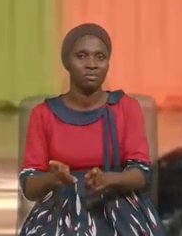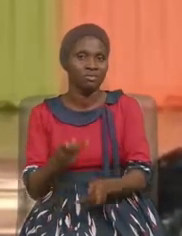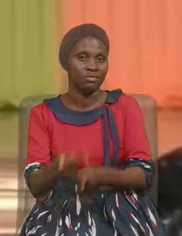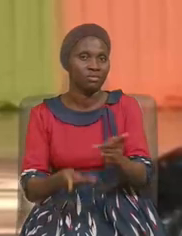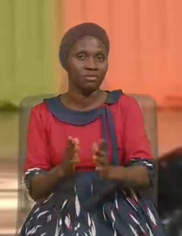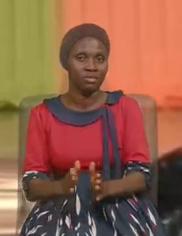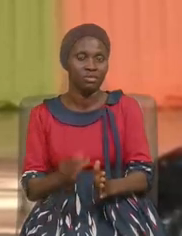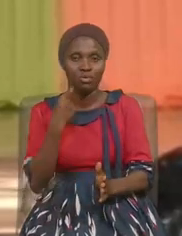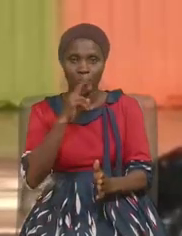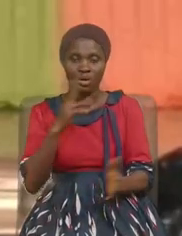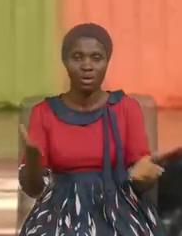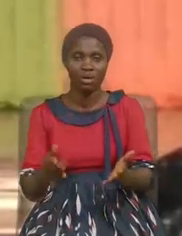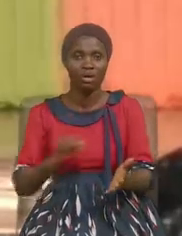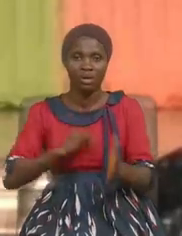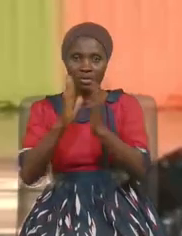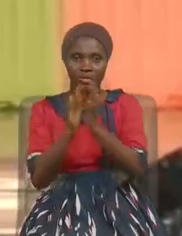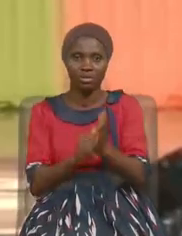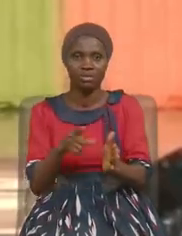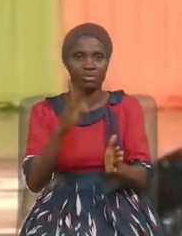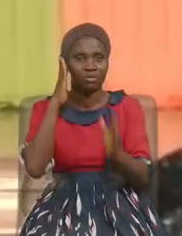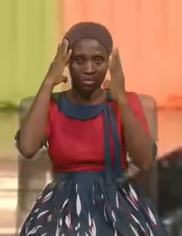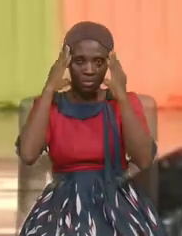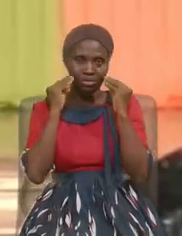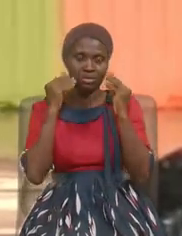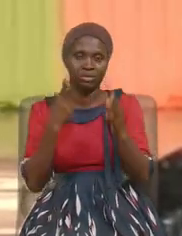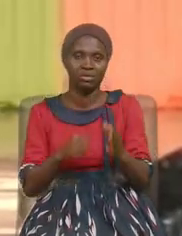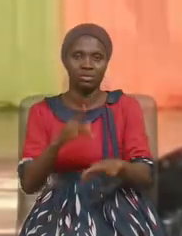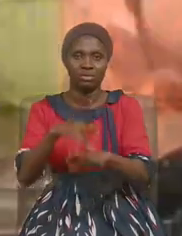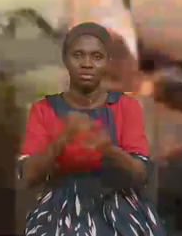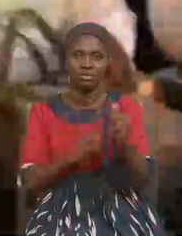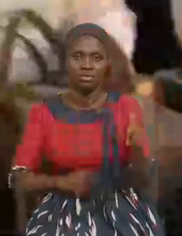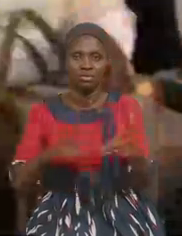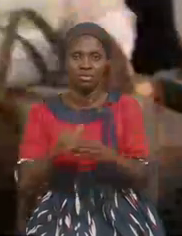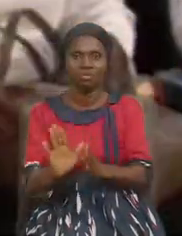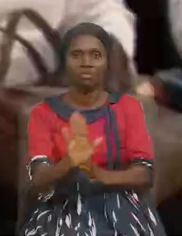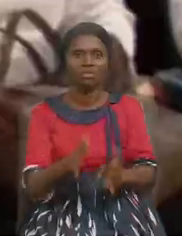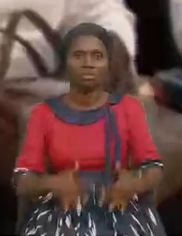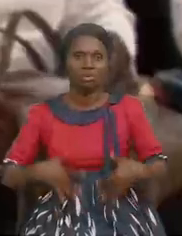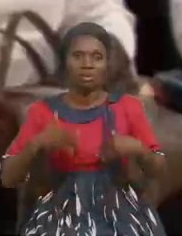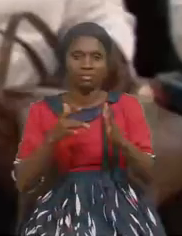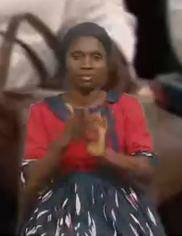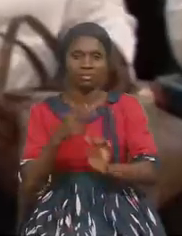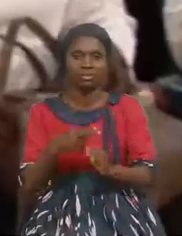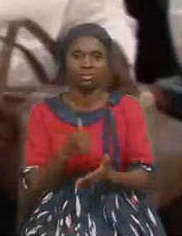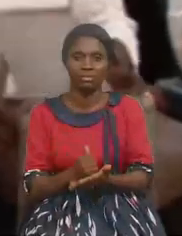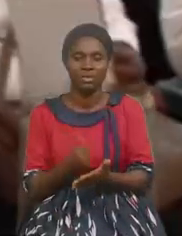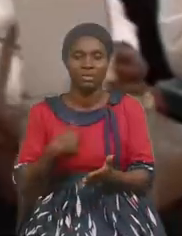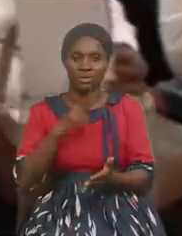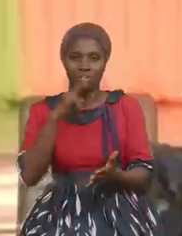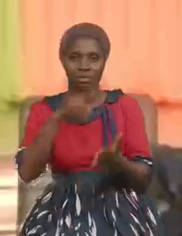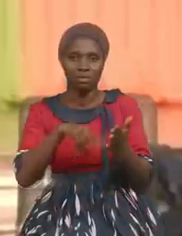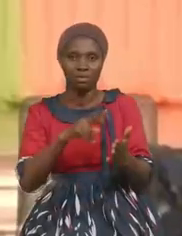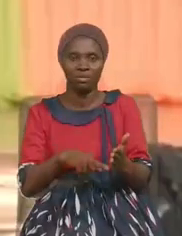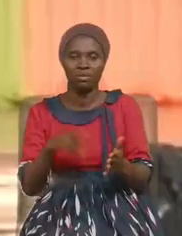vous sentez, ressentez la puissance de Dieu dans vos vies au nom de Jésus. Nous considérons